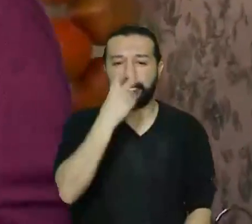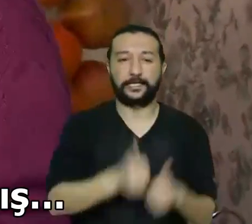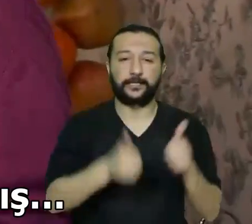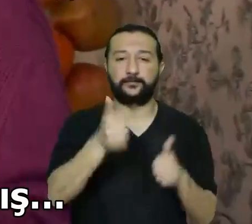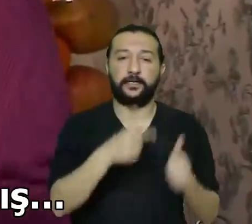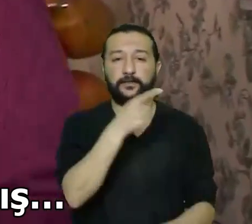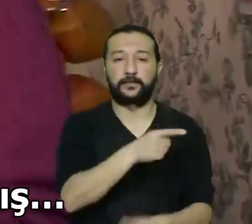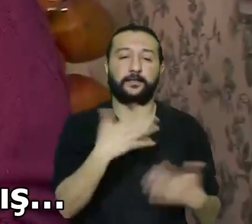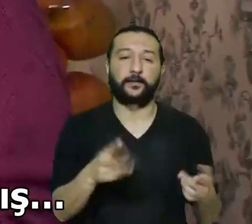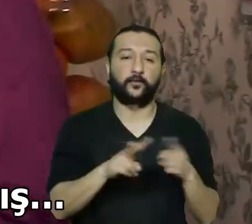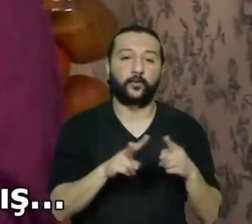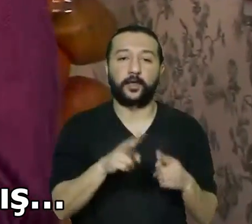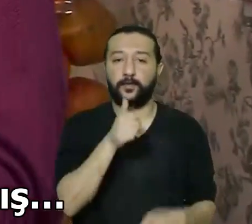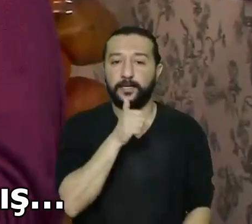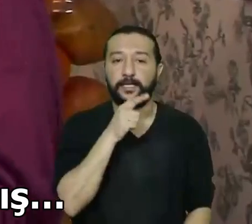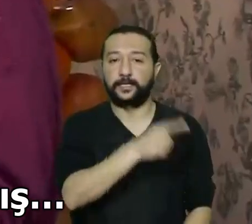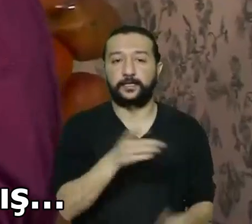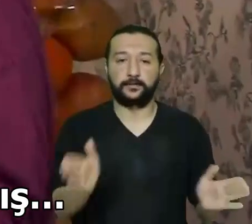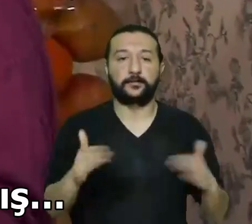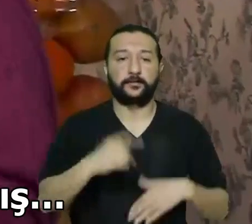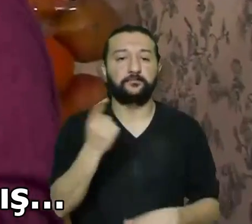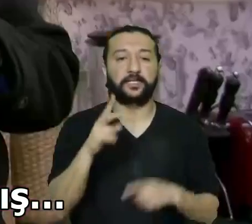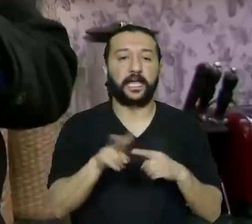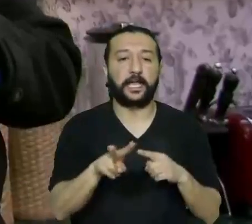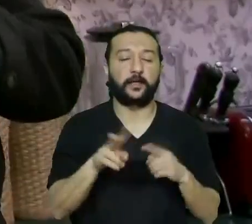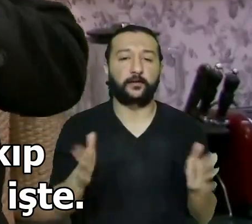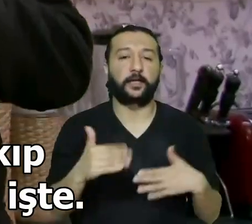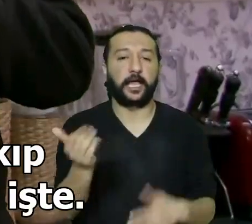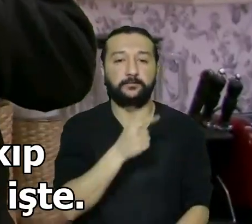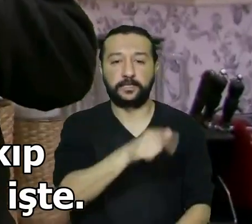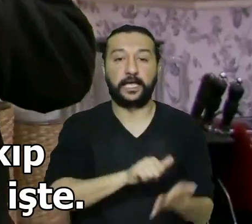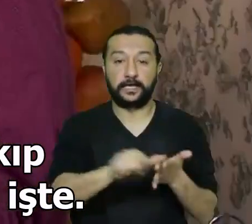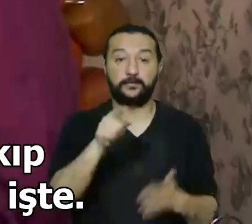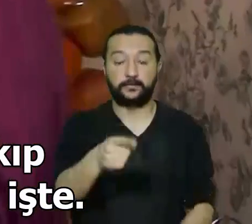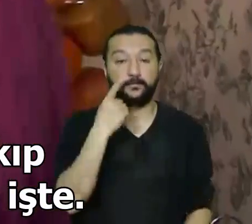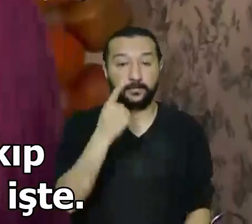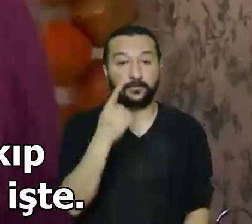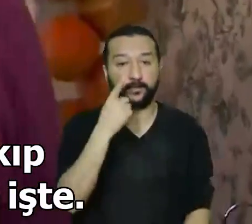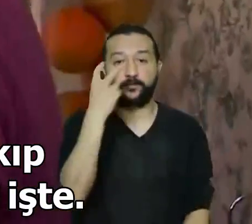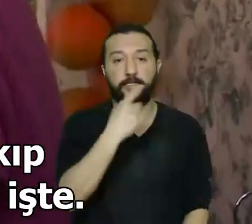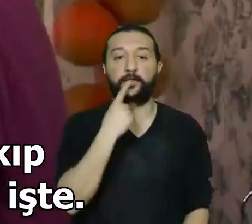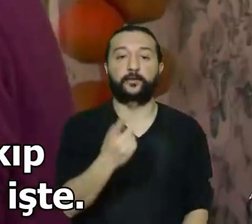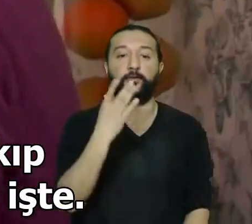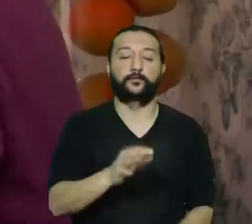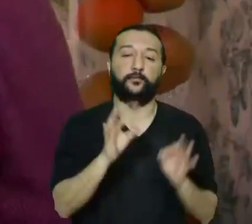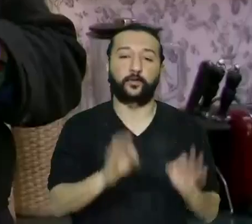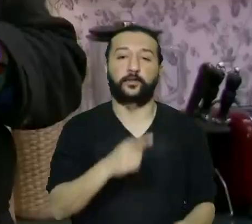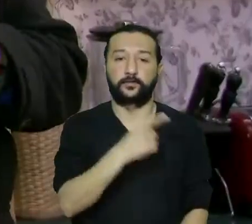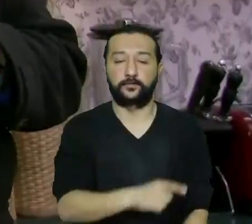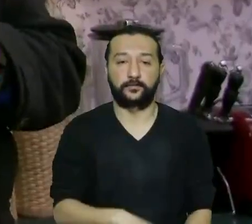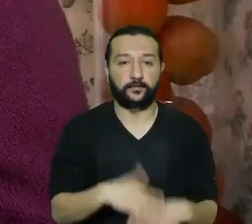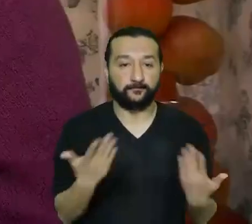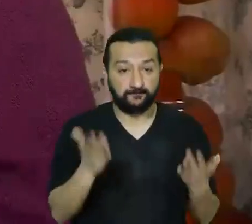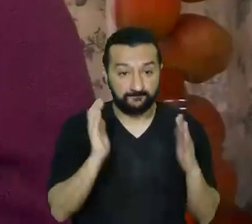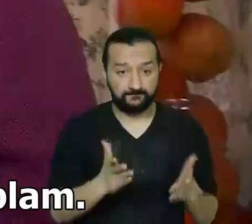yarışma. Yani Nurhan Bey bir tane karaoke makinesi mi ne almış? He. İşte herkes ona bakıp şarkı söyleyecekmiş, o kadar işte.